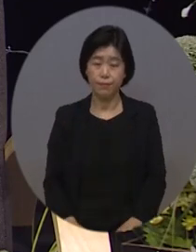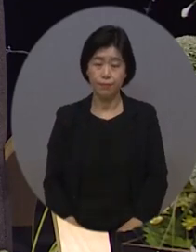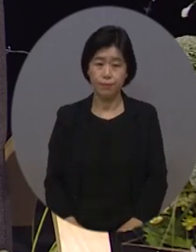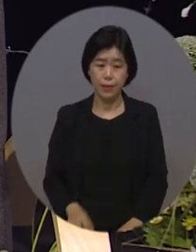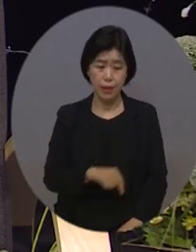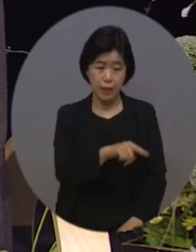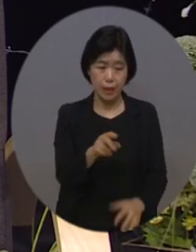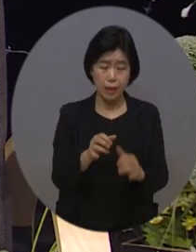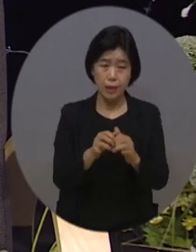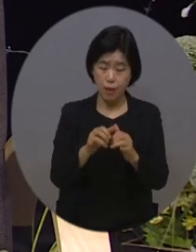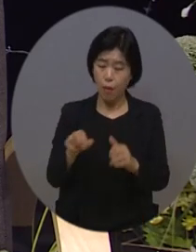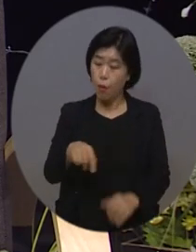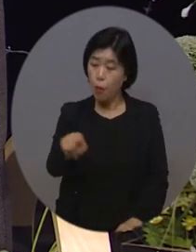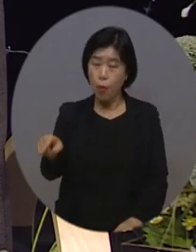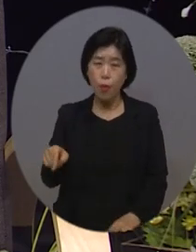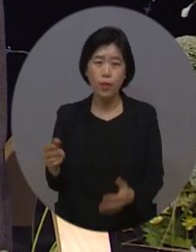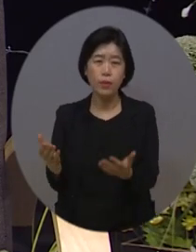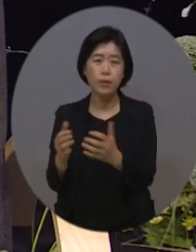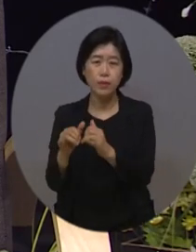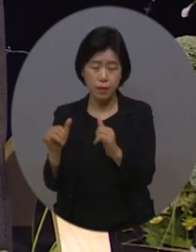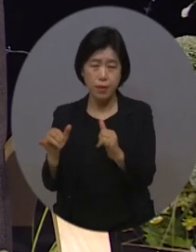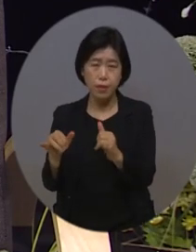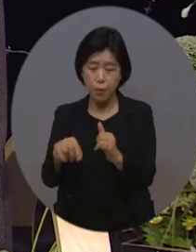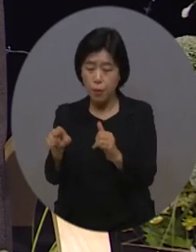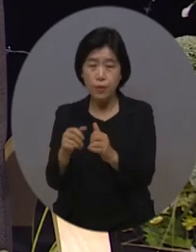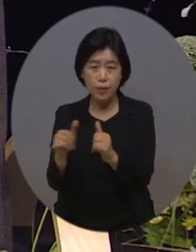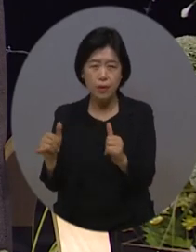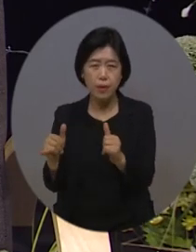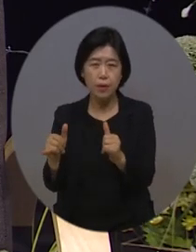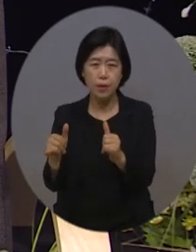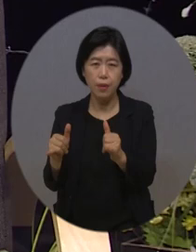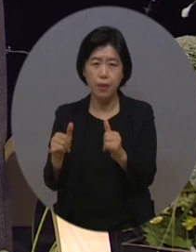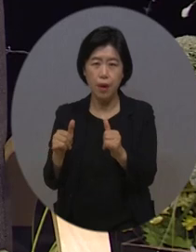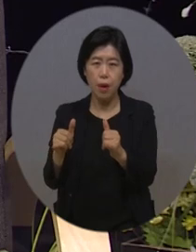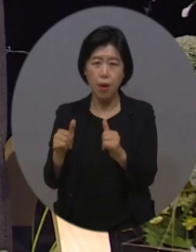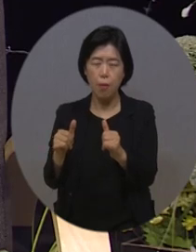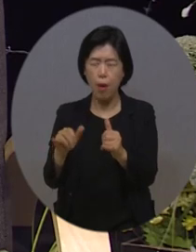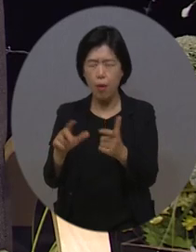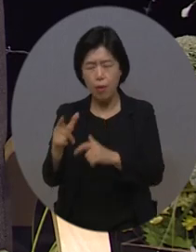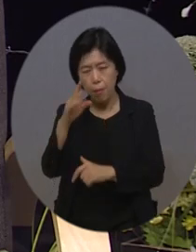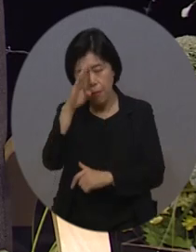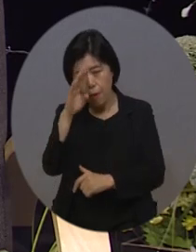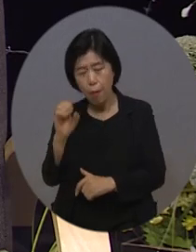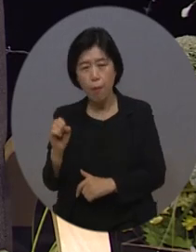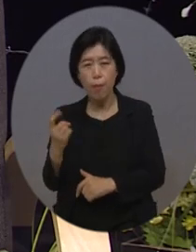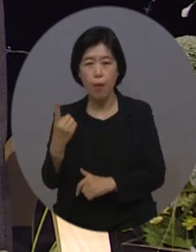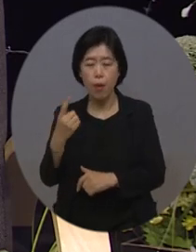무덤덤한 것은 남을 대신 나른 지 오래된 존재이기 때문입니다.